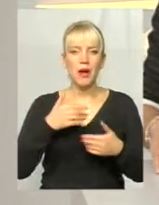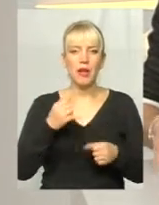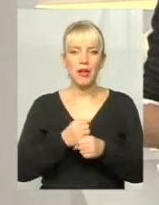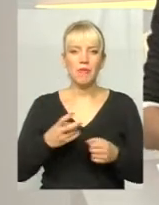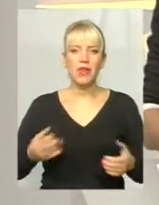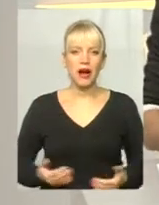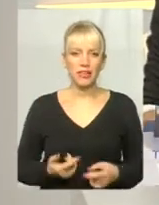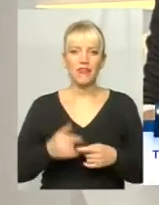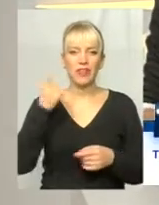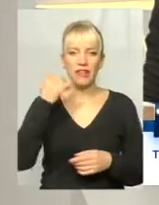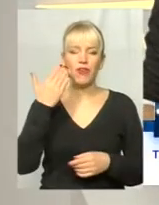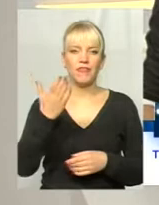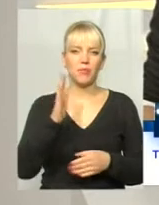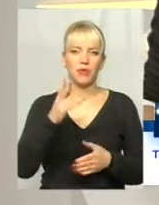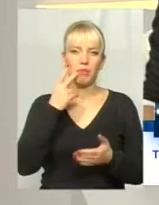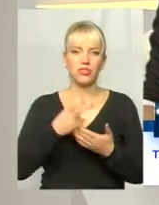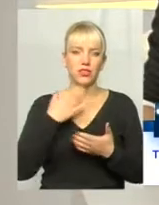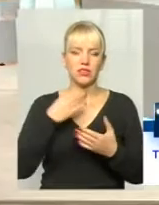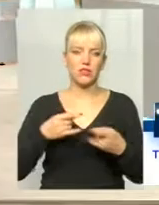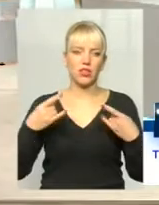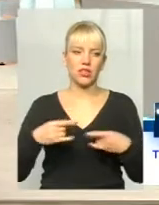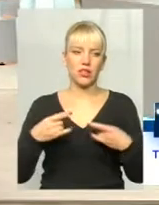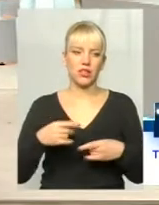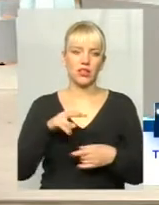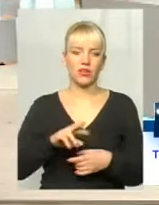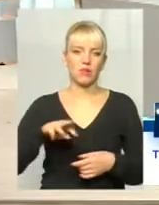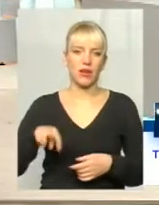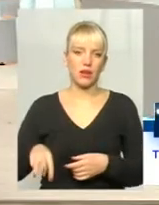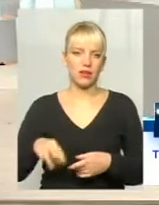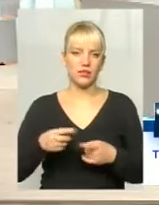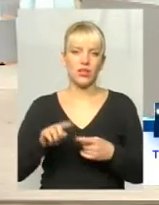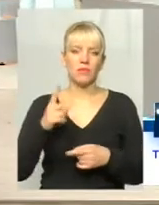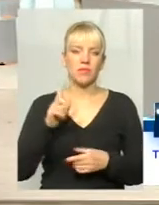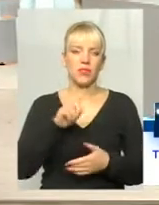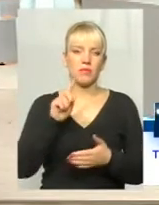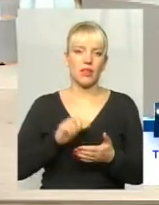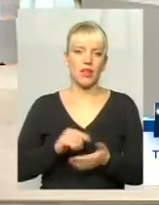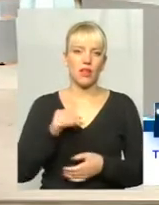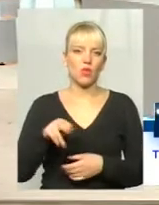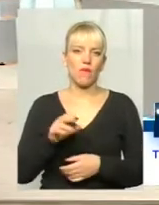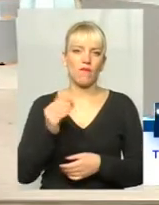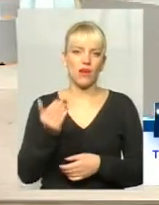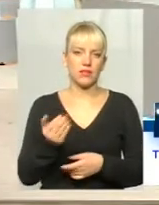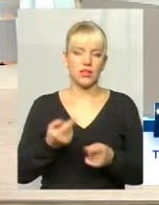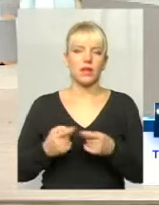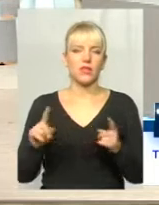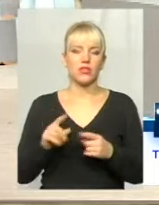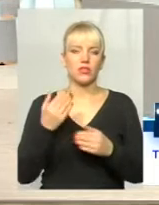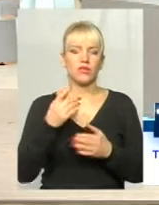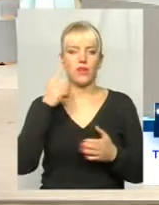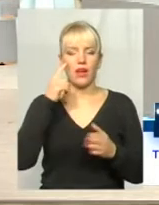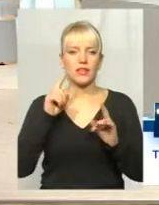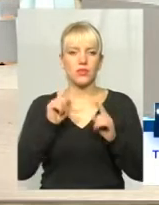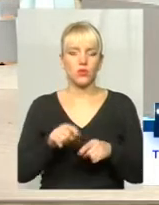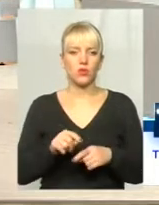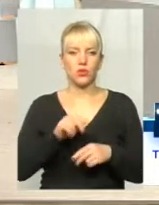ви бачитимете на своїх екранах. Леоніде Михайловичу, перше все-таки питання до вас. Власне, на що акцентуєте увагу